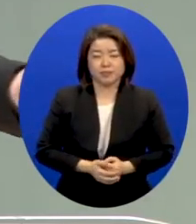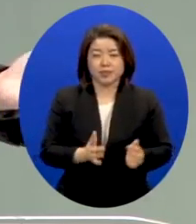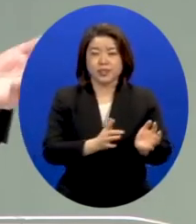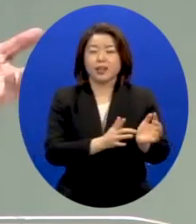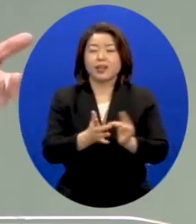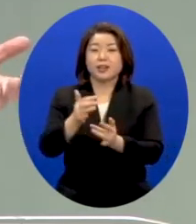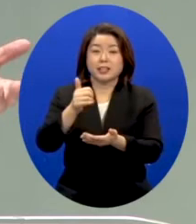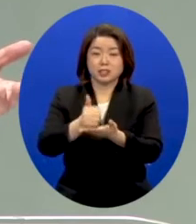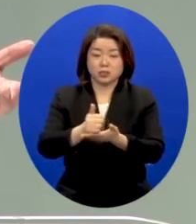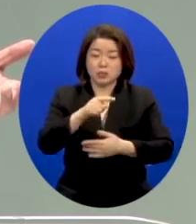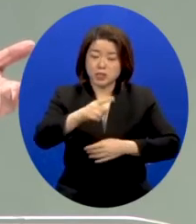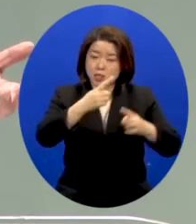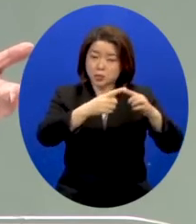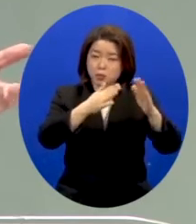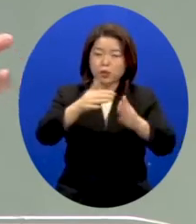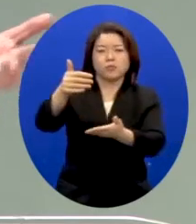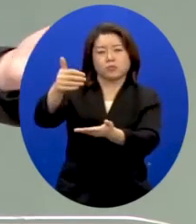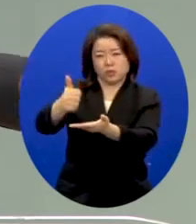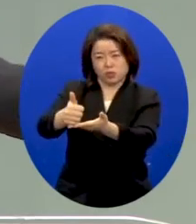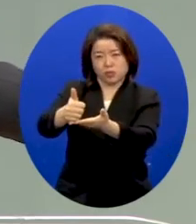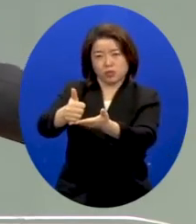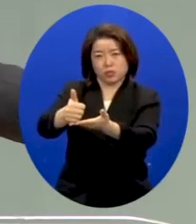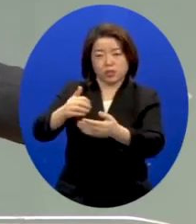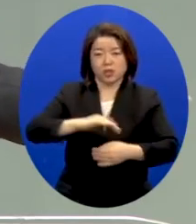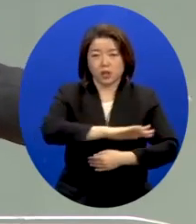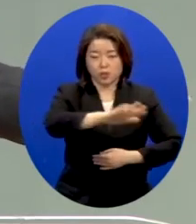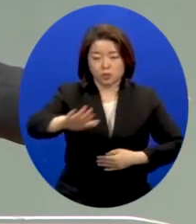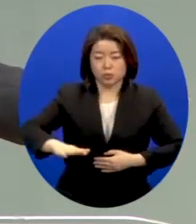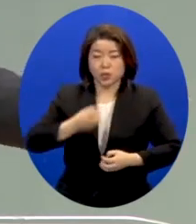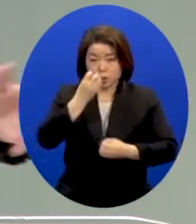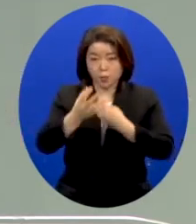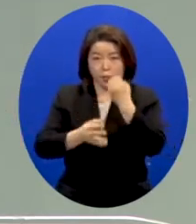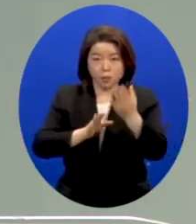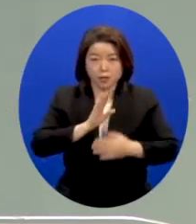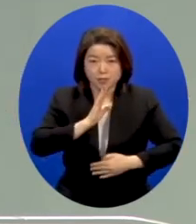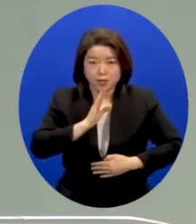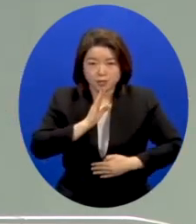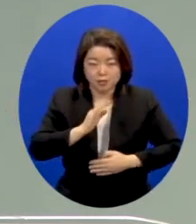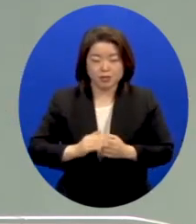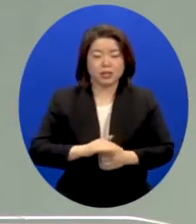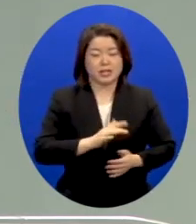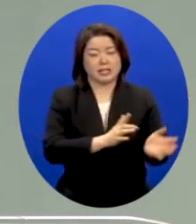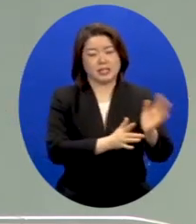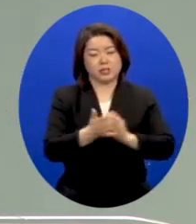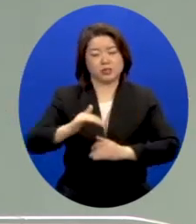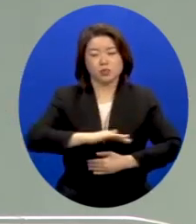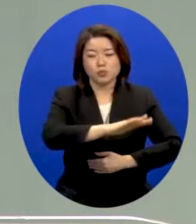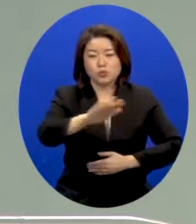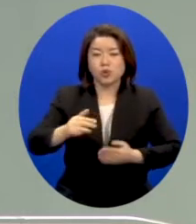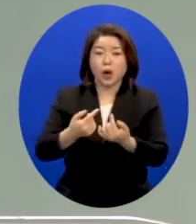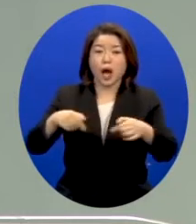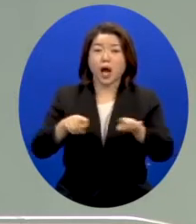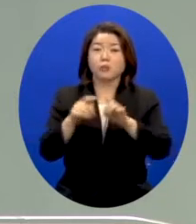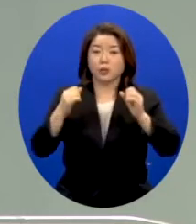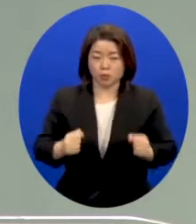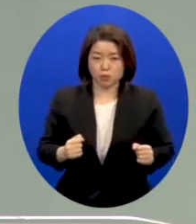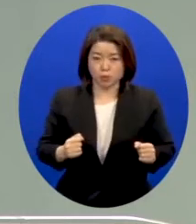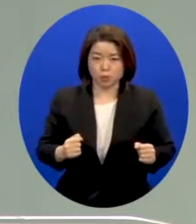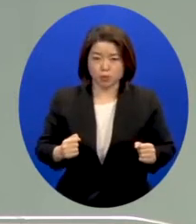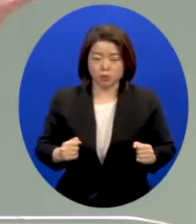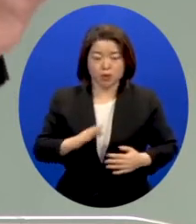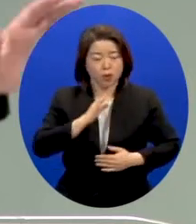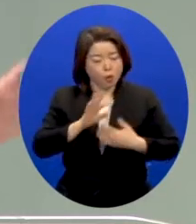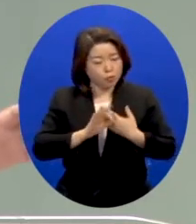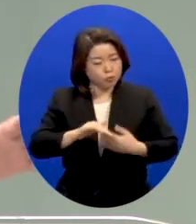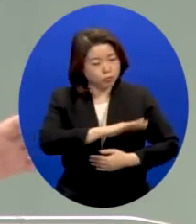예수님께서 이 교에 주인이십니다 그의 우리 고백 이잖아요 예수님의 우리와 함께 계십니다 그러면 우리 교회는